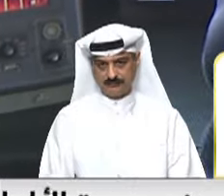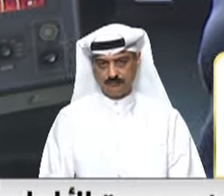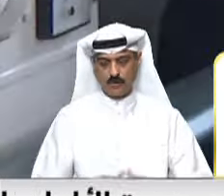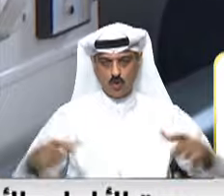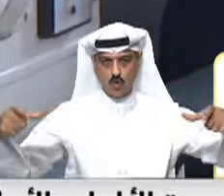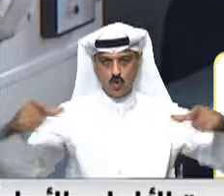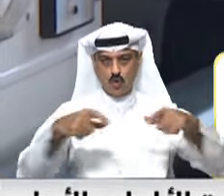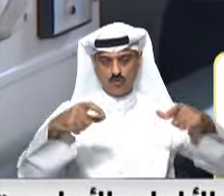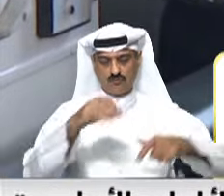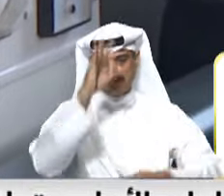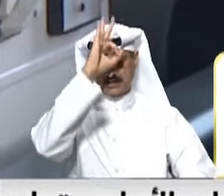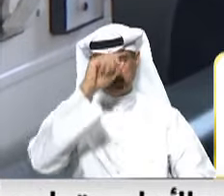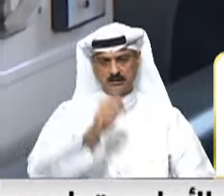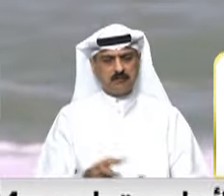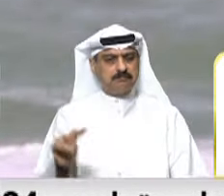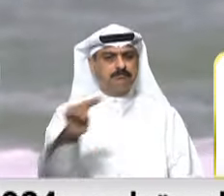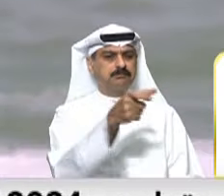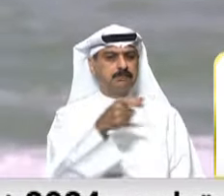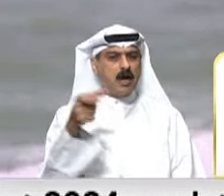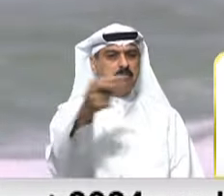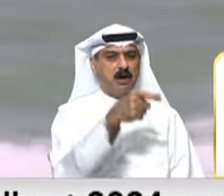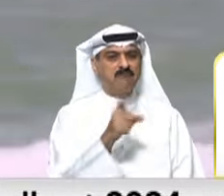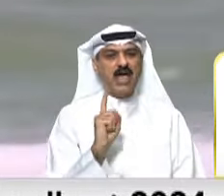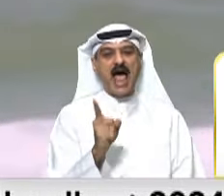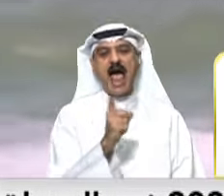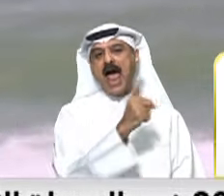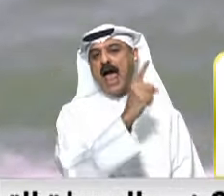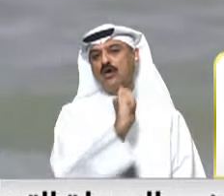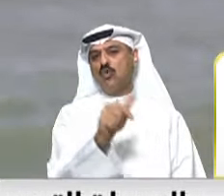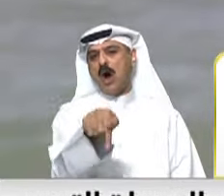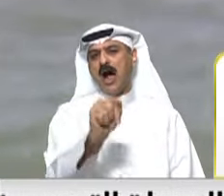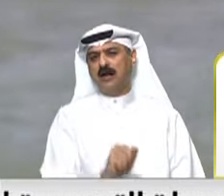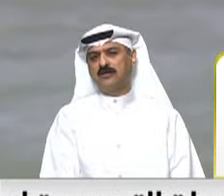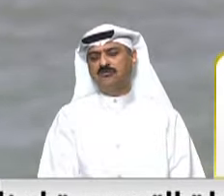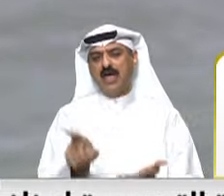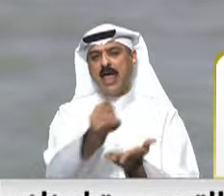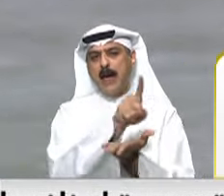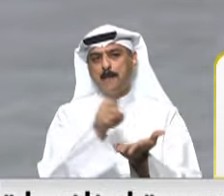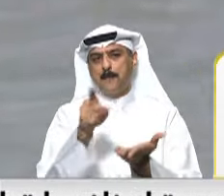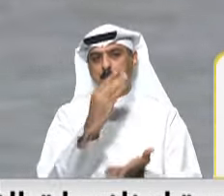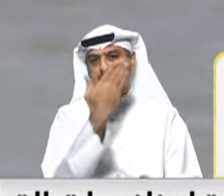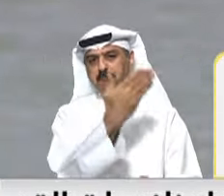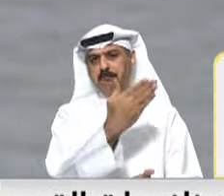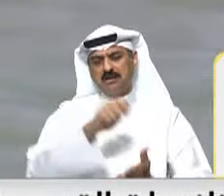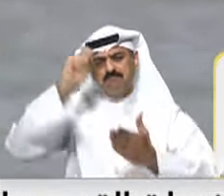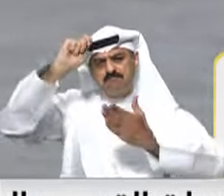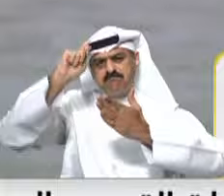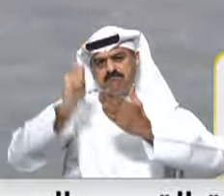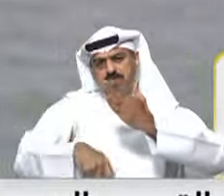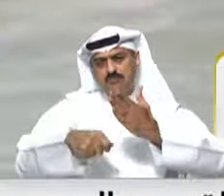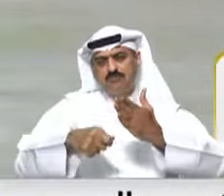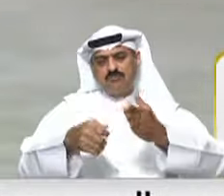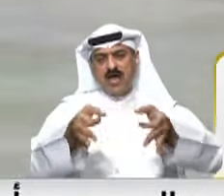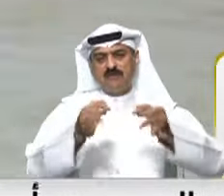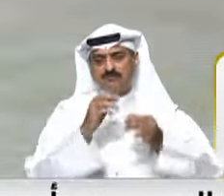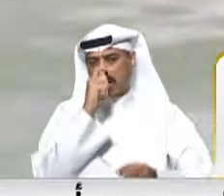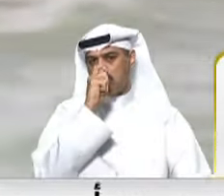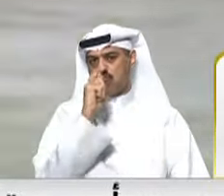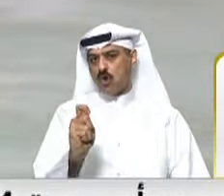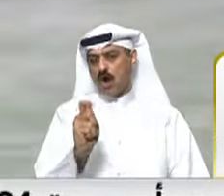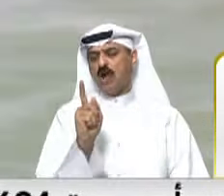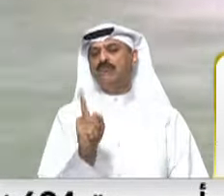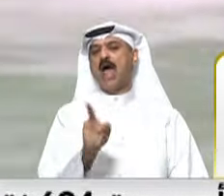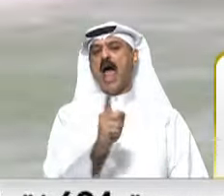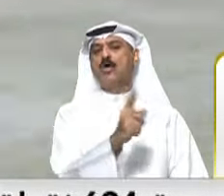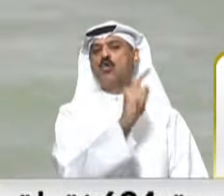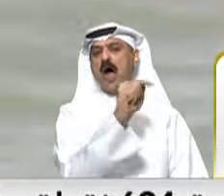تتابع وترصد بشكل دوري أي نشاط ضار بيئيا، حيث تتخذ الإجراءات القانونية ضد أي شخص أو